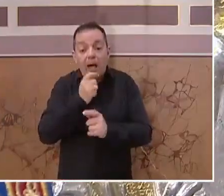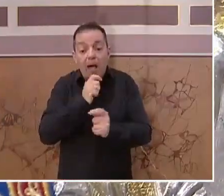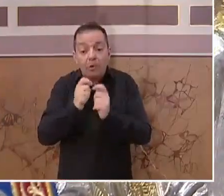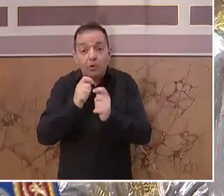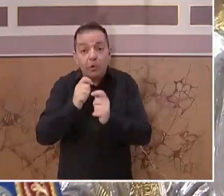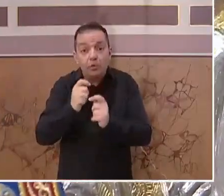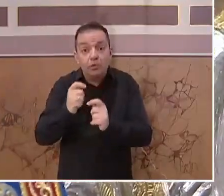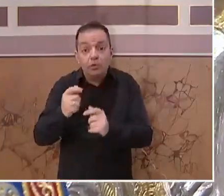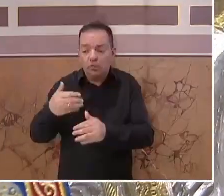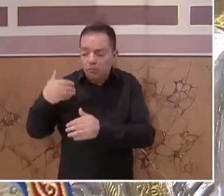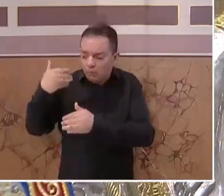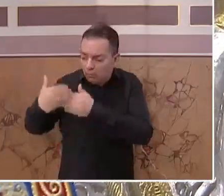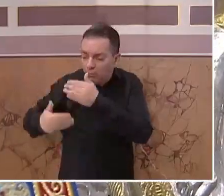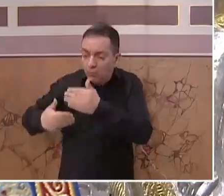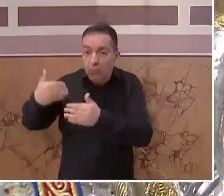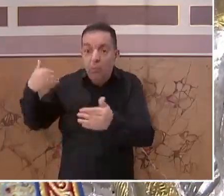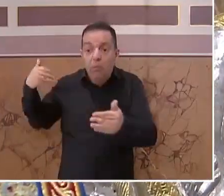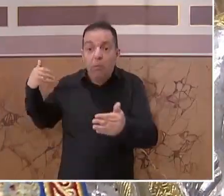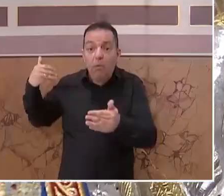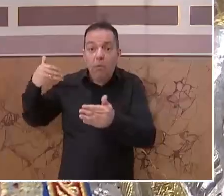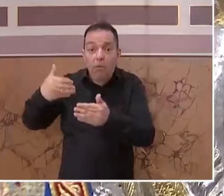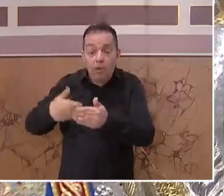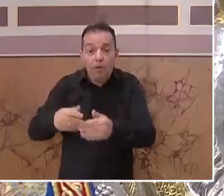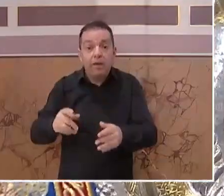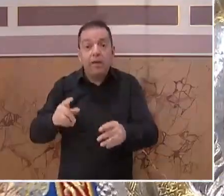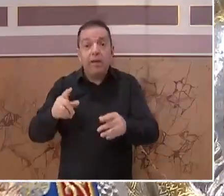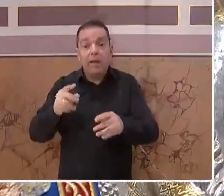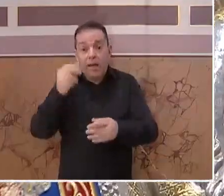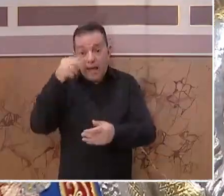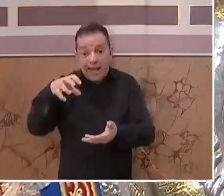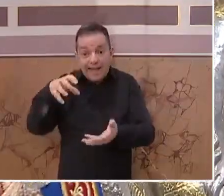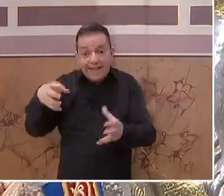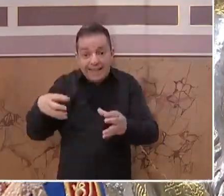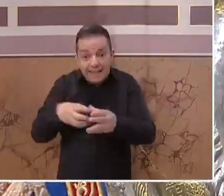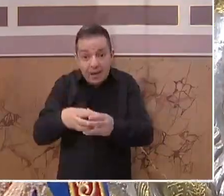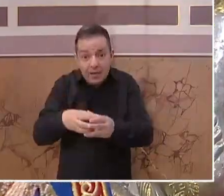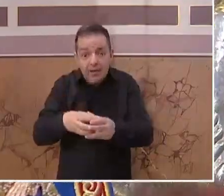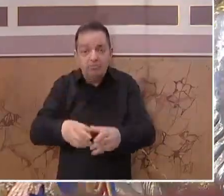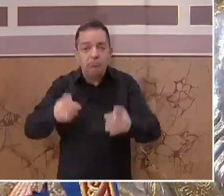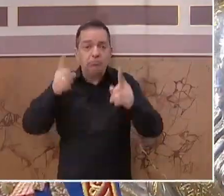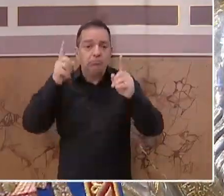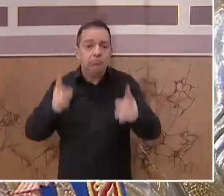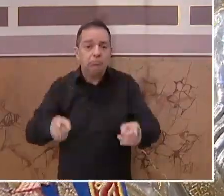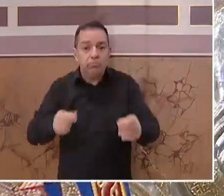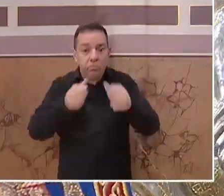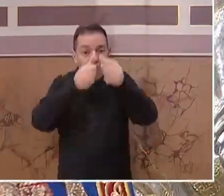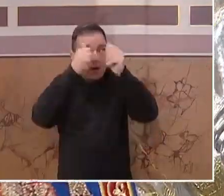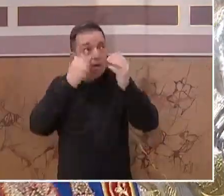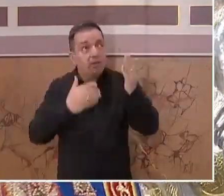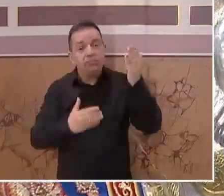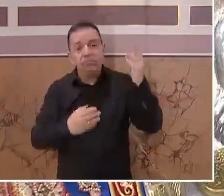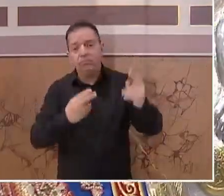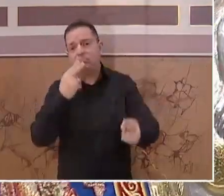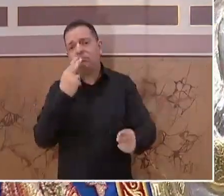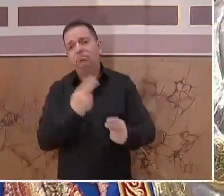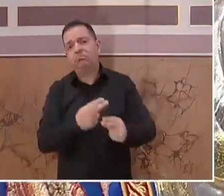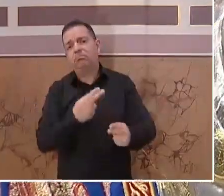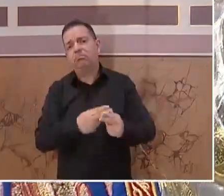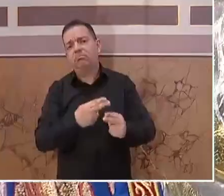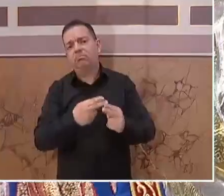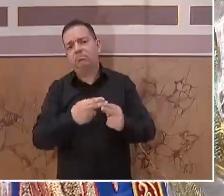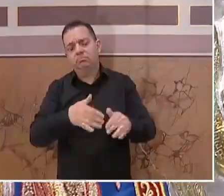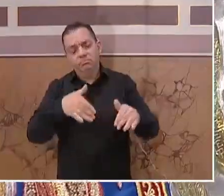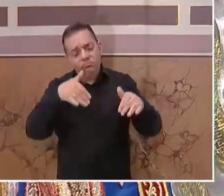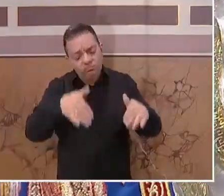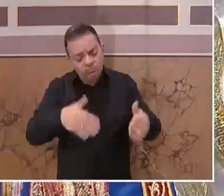έχει τοποθετήσει την Παναγία στο κέντρο της ευσεβίας της,